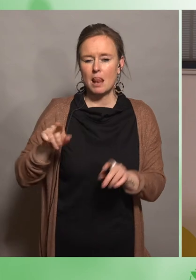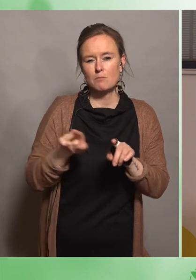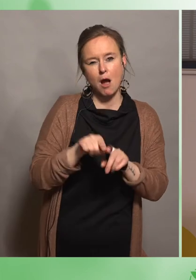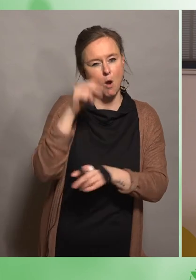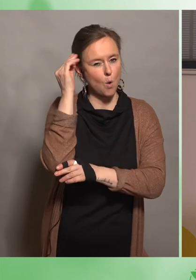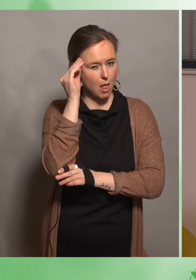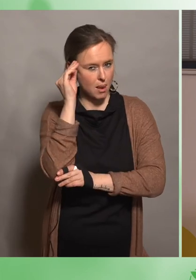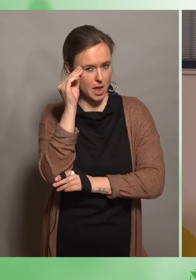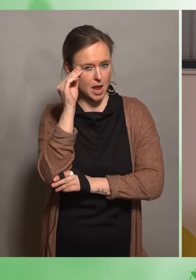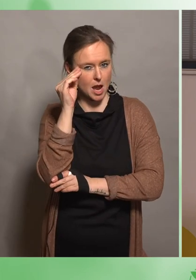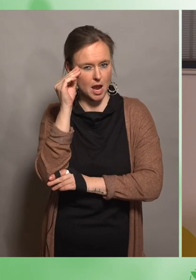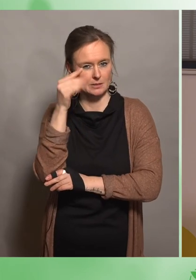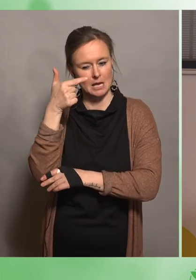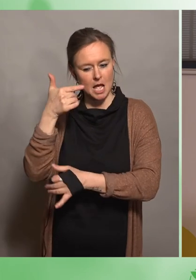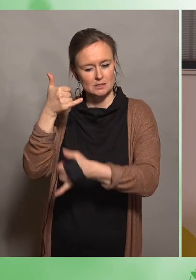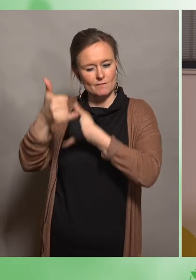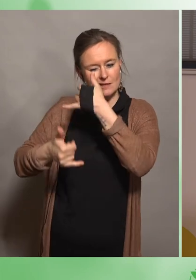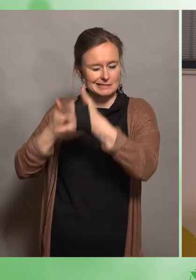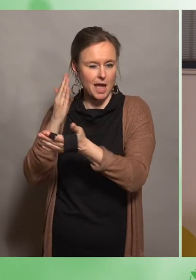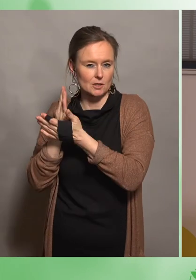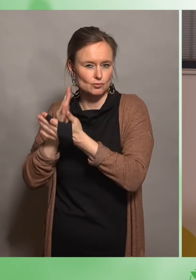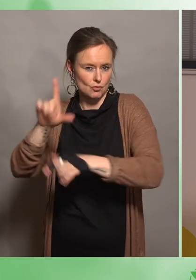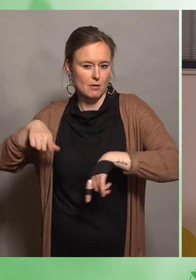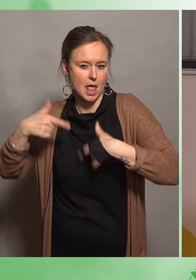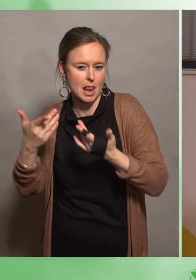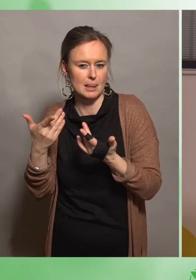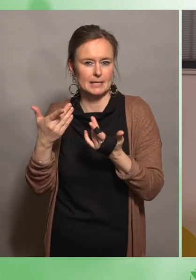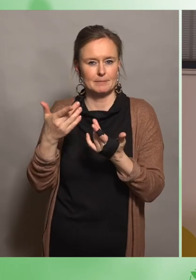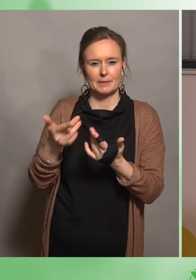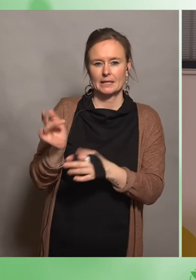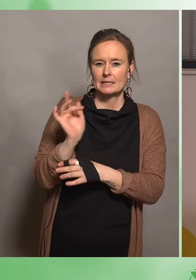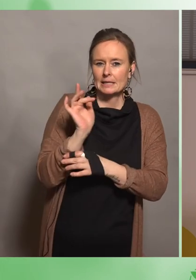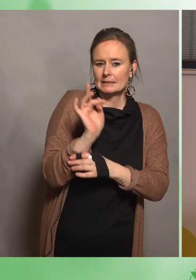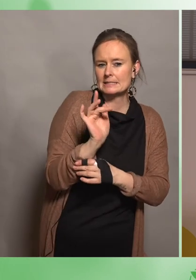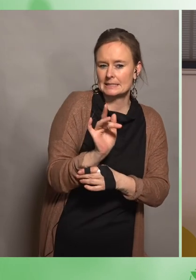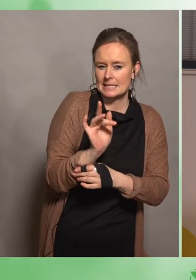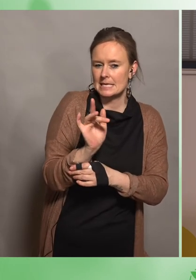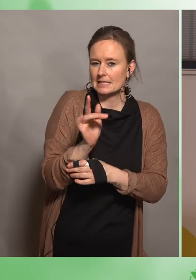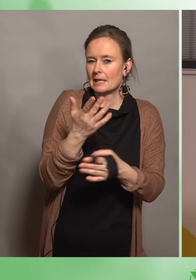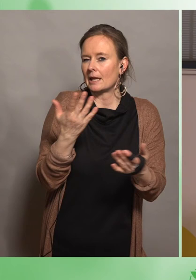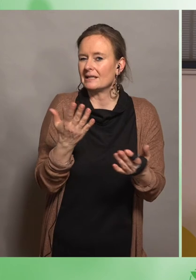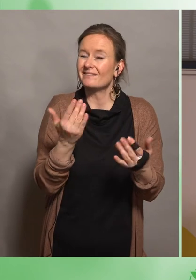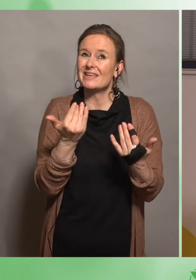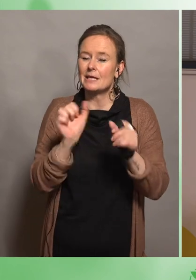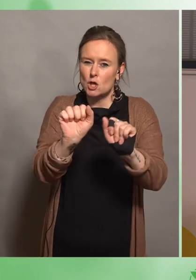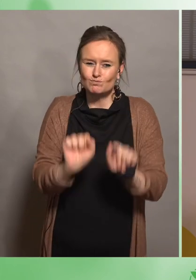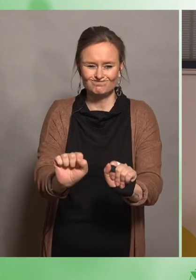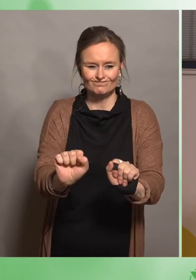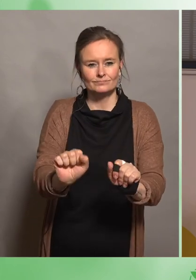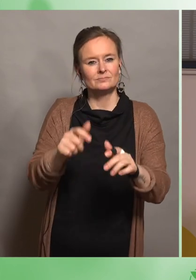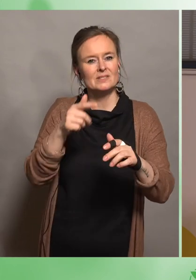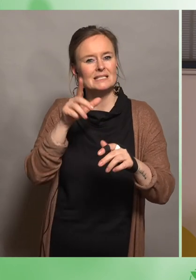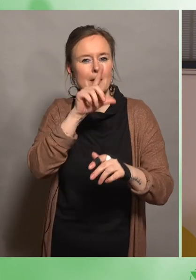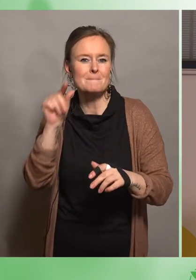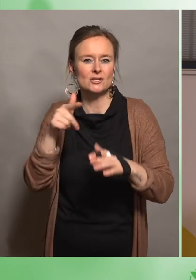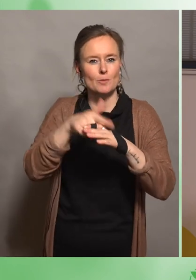ich seit 20 Jahren im Betrieb erlebe, dass wir überhaupt verhindern, dass Menschen in Behinderung kommen. Ich kann mich an eine